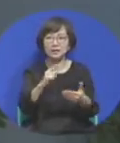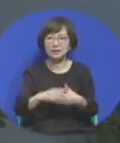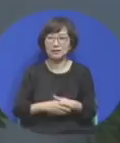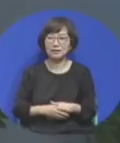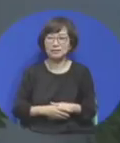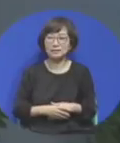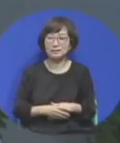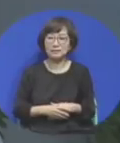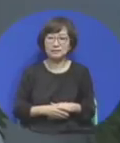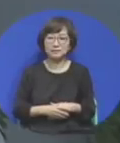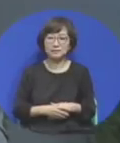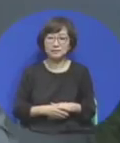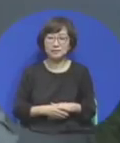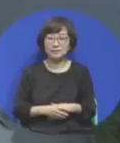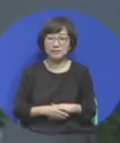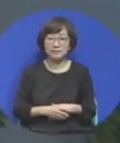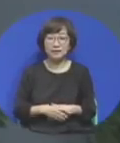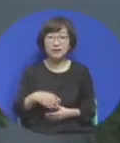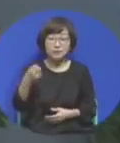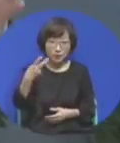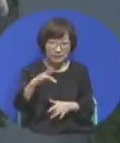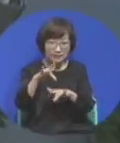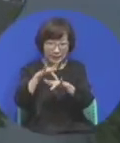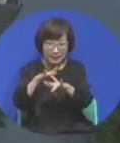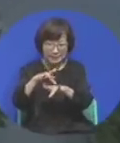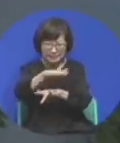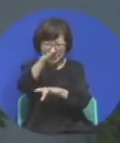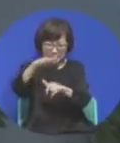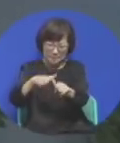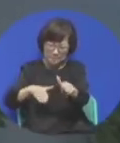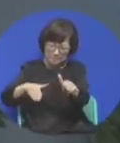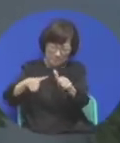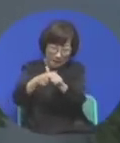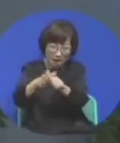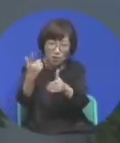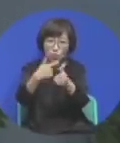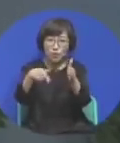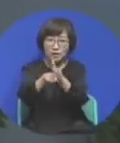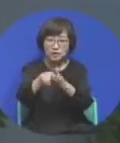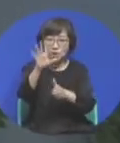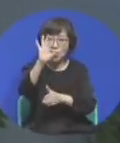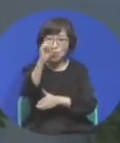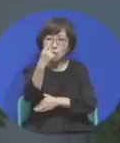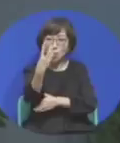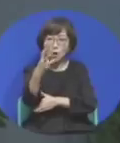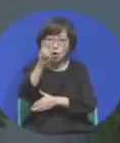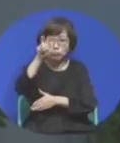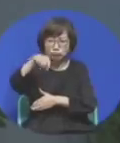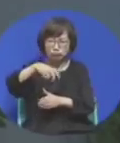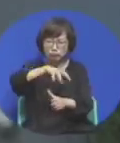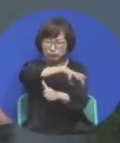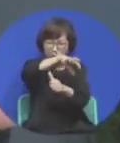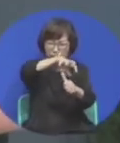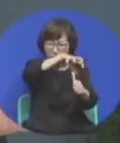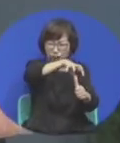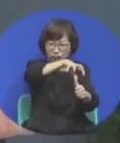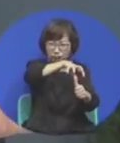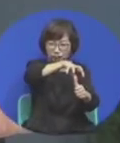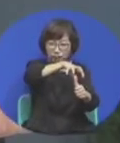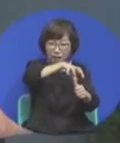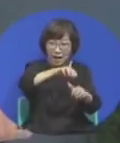that frame. 여러분 모르고 있어. 여러분을 죽이려고 완전히 올무를 걸었습니다. 그 올무에서 지금 찬스니까